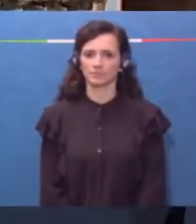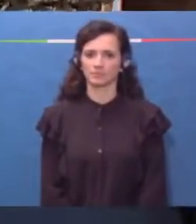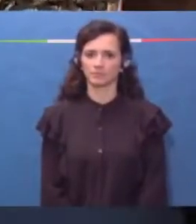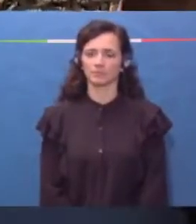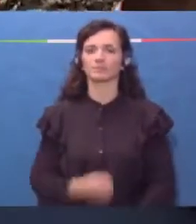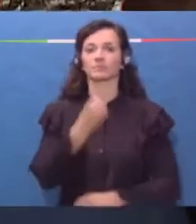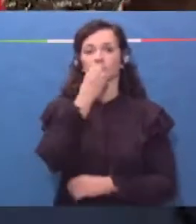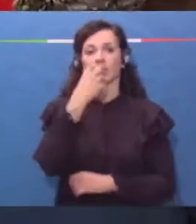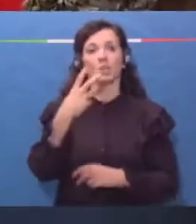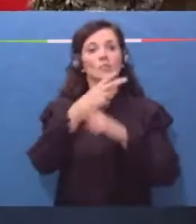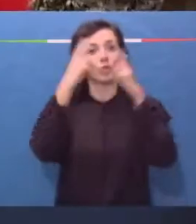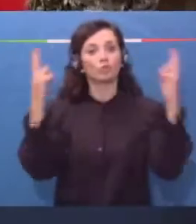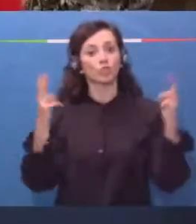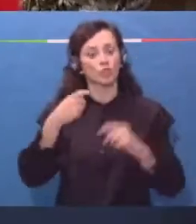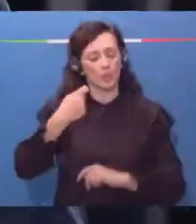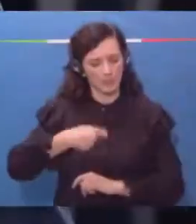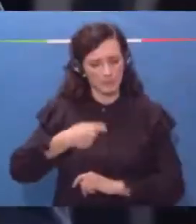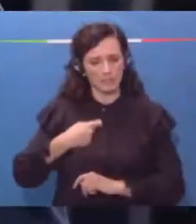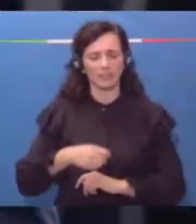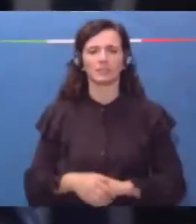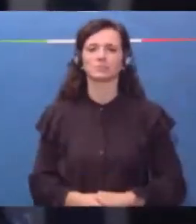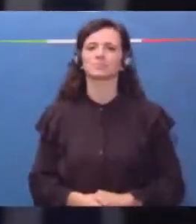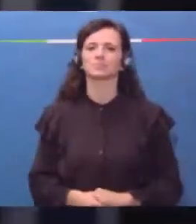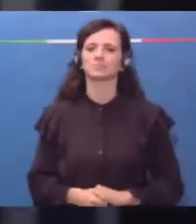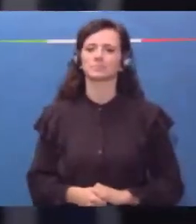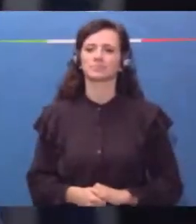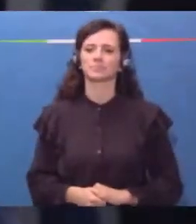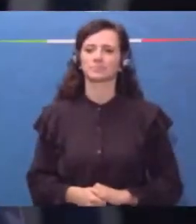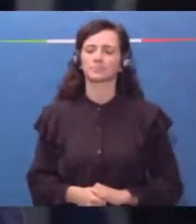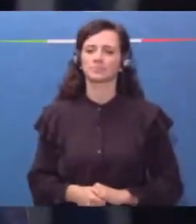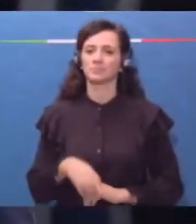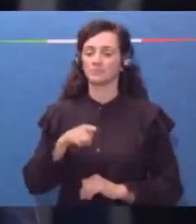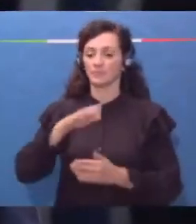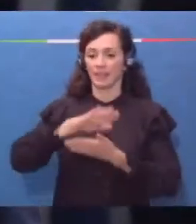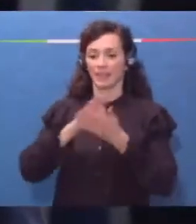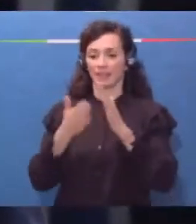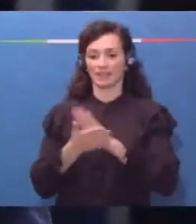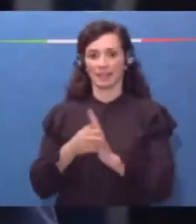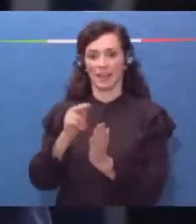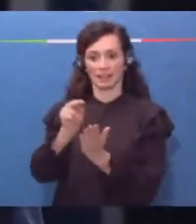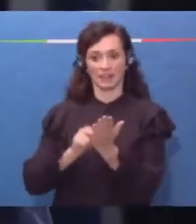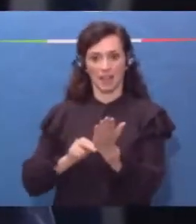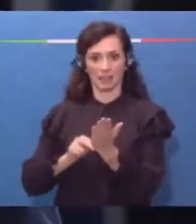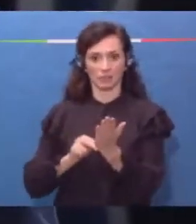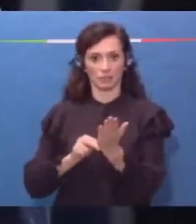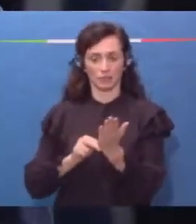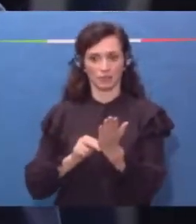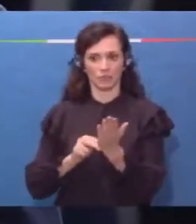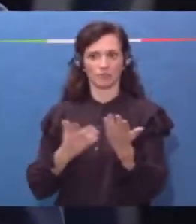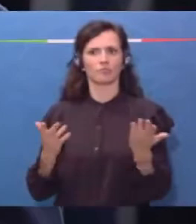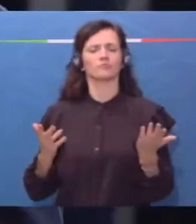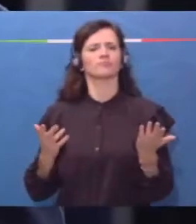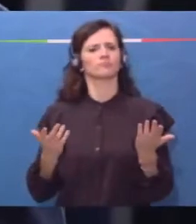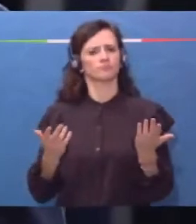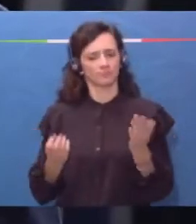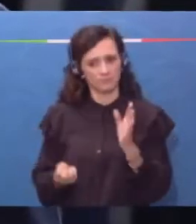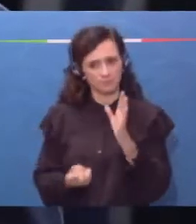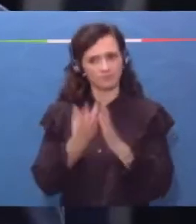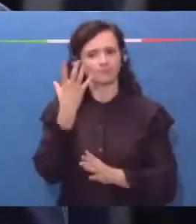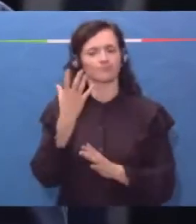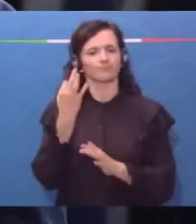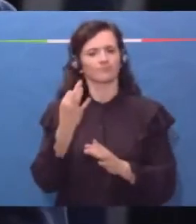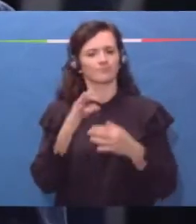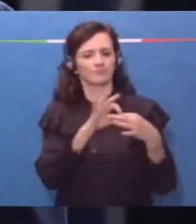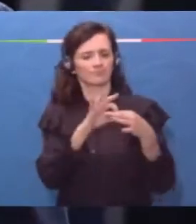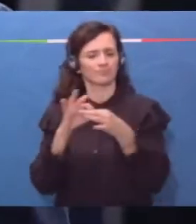Buongiorno Presidente. Buongiorno. Con questo trattato che vediamo qui davanti si è creato e si è rafforzato un asse tra